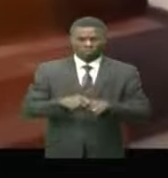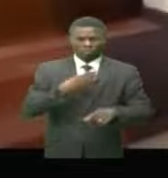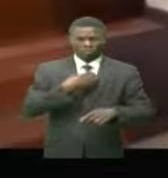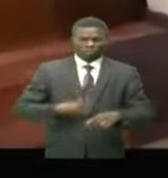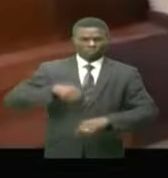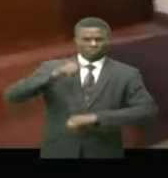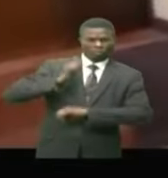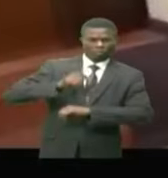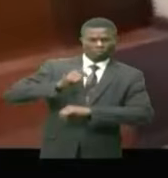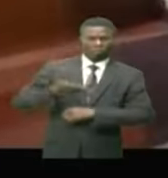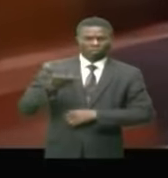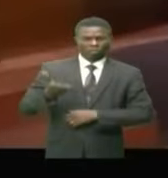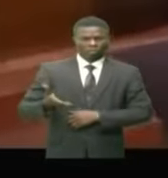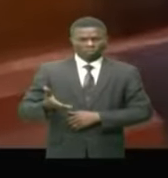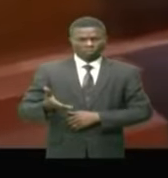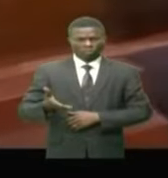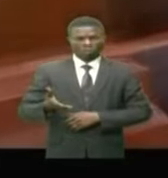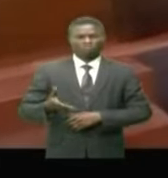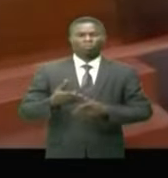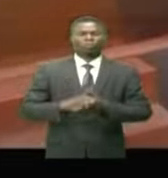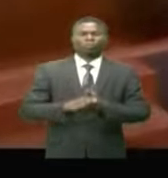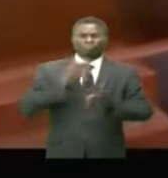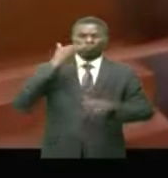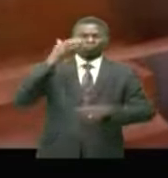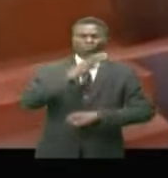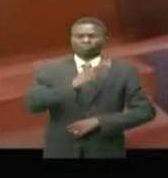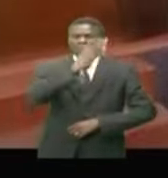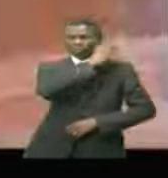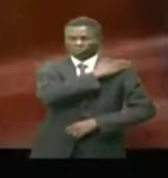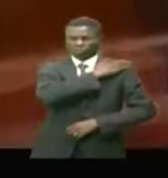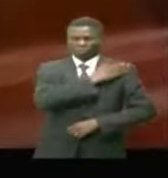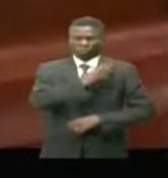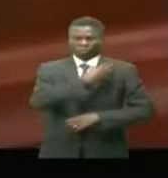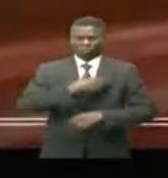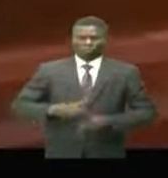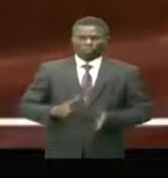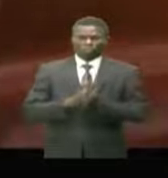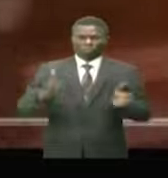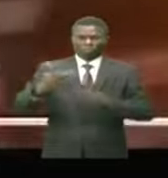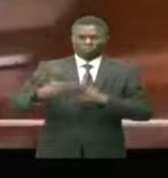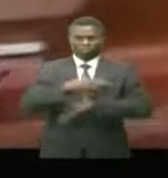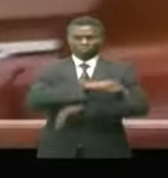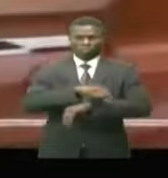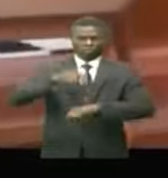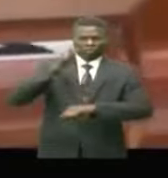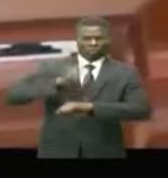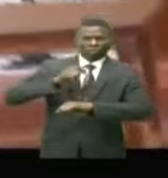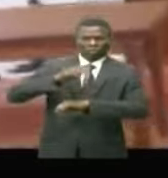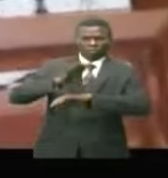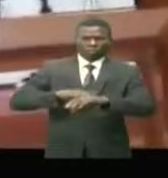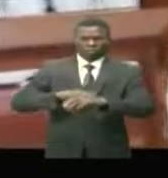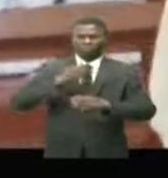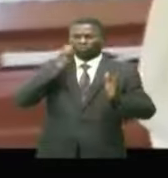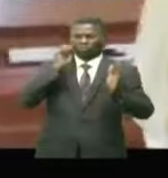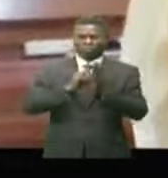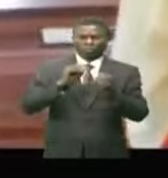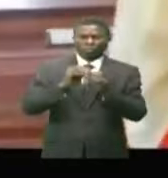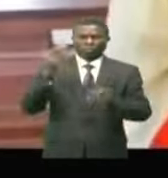magistrat Albert Lusumbe Lukute a été promu au grade de procureur général près la cour d'appel par l'ordonnance